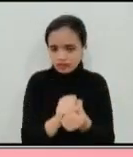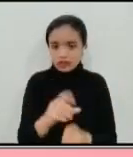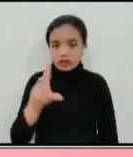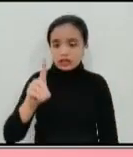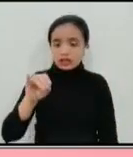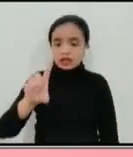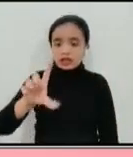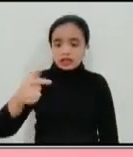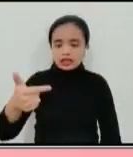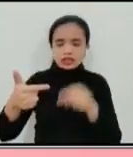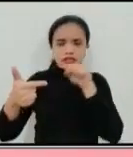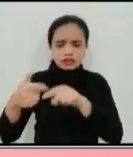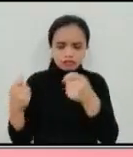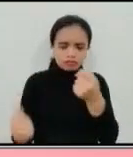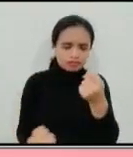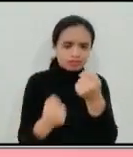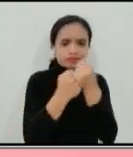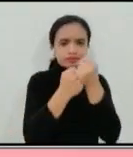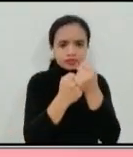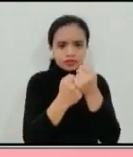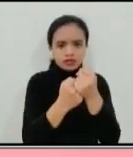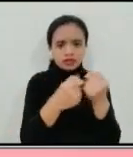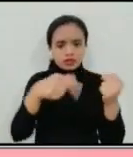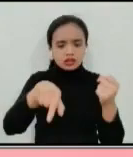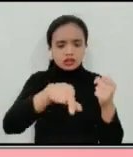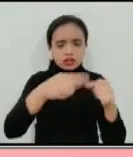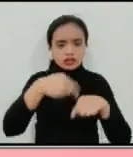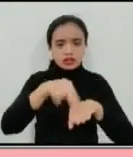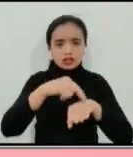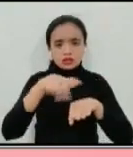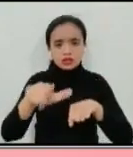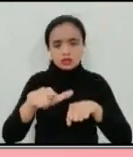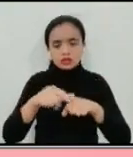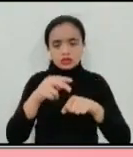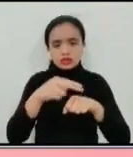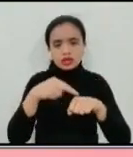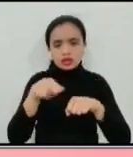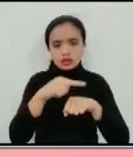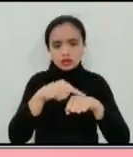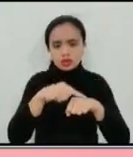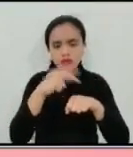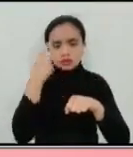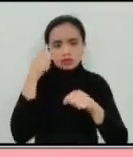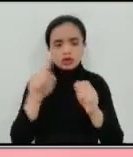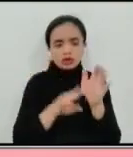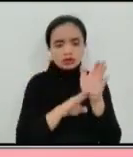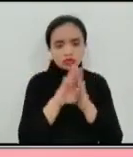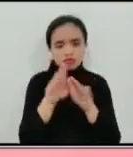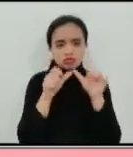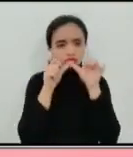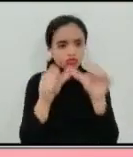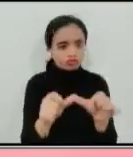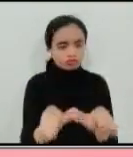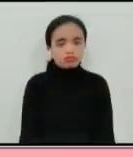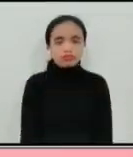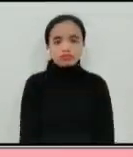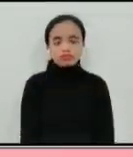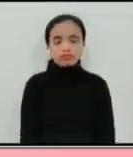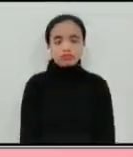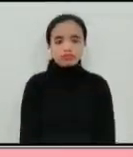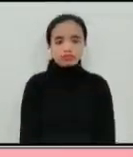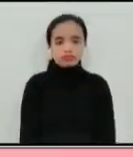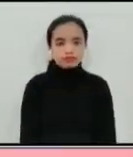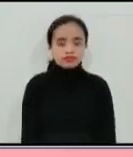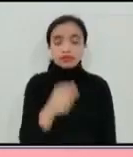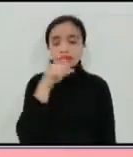cornerstone in the nation's pursuit of stability, progress, and resilience. Bukod sa DILG,